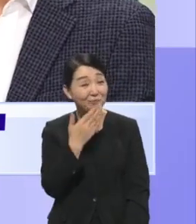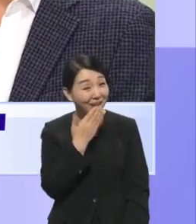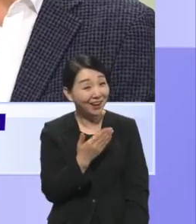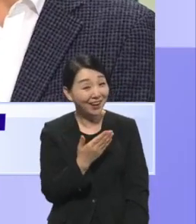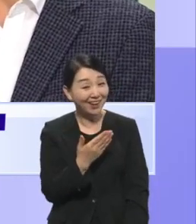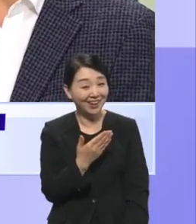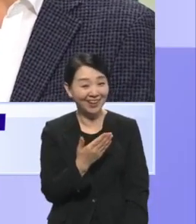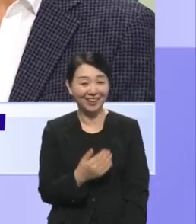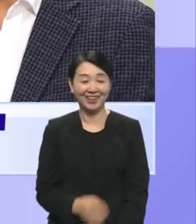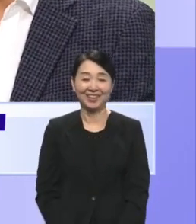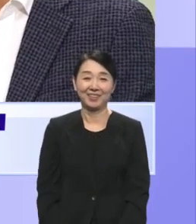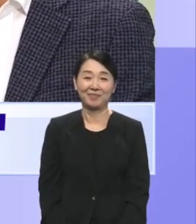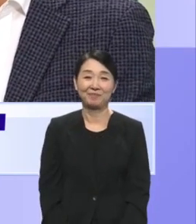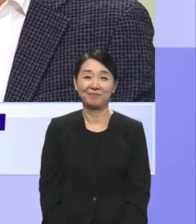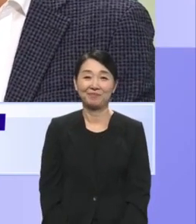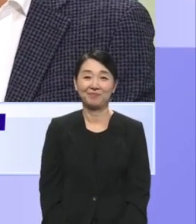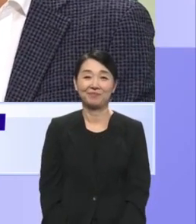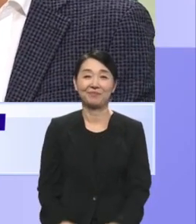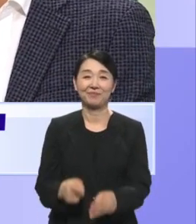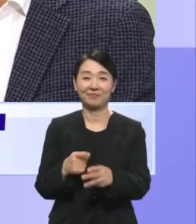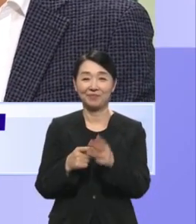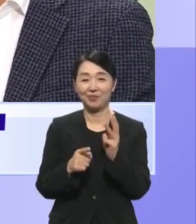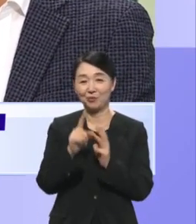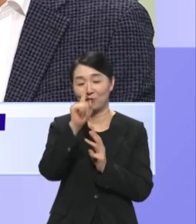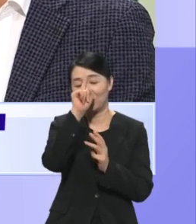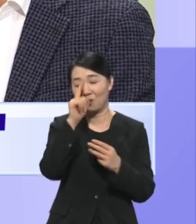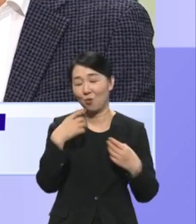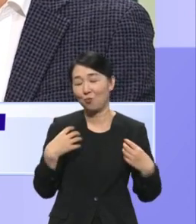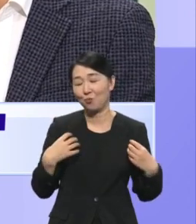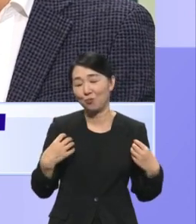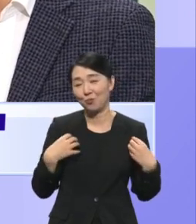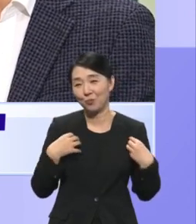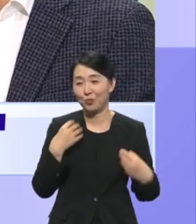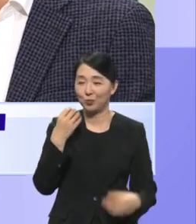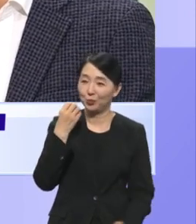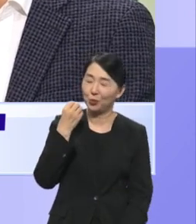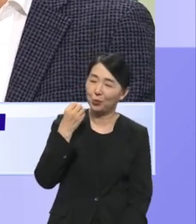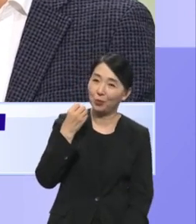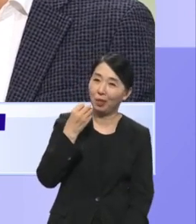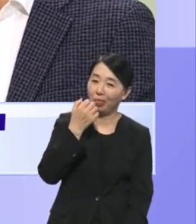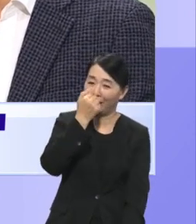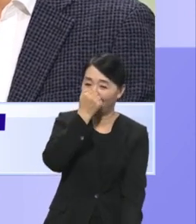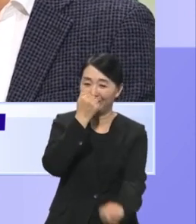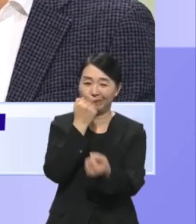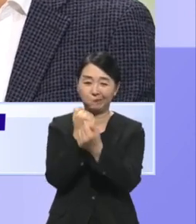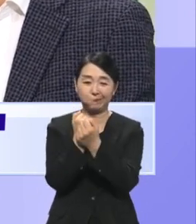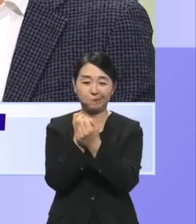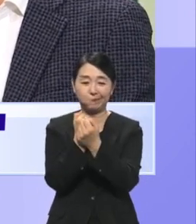이 정부가 참 희한한데요 저는 참 후한무치한